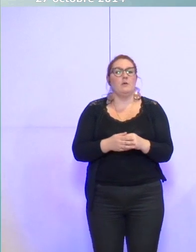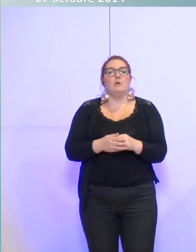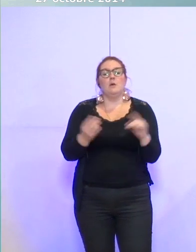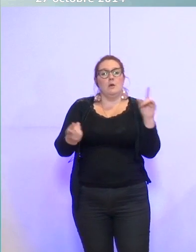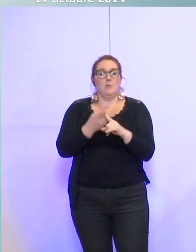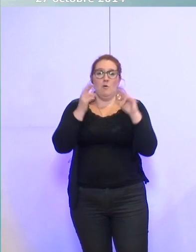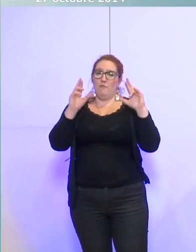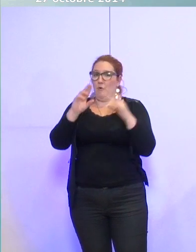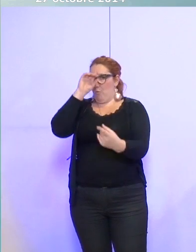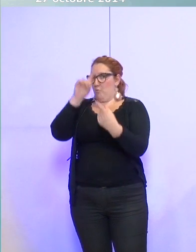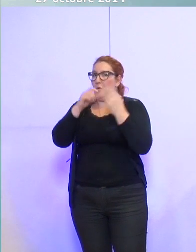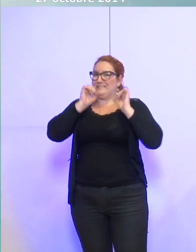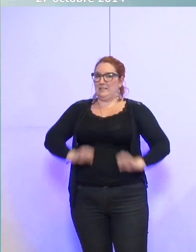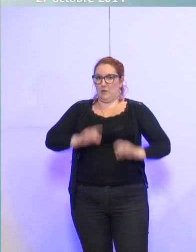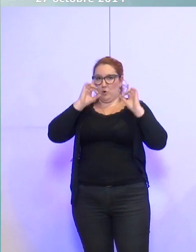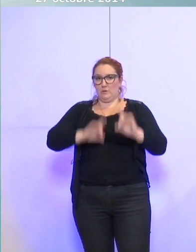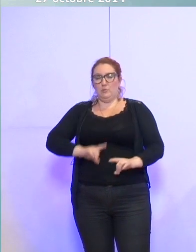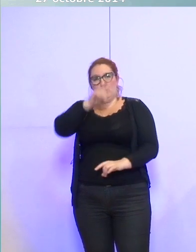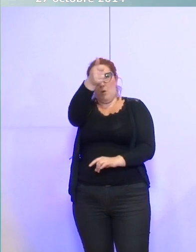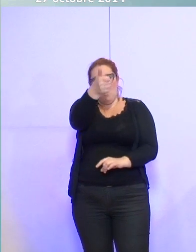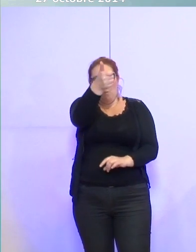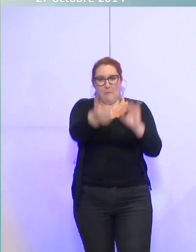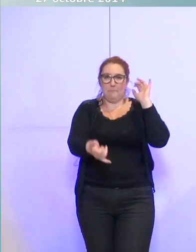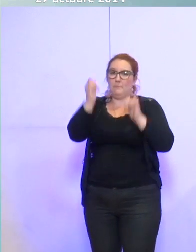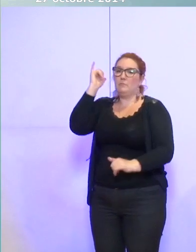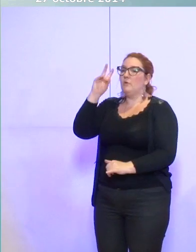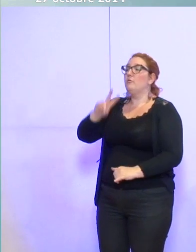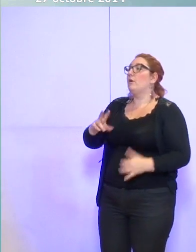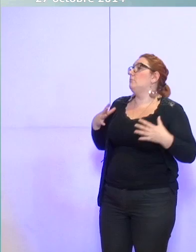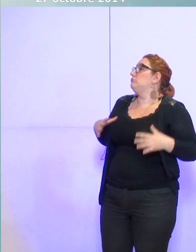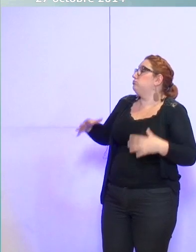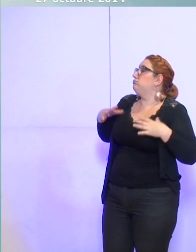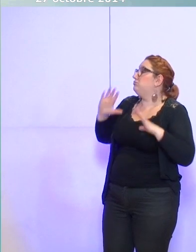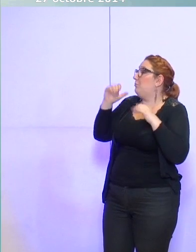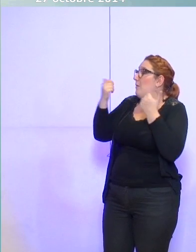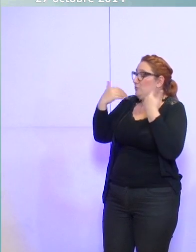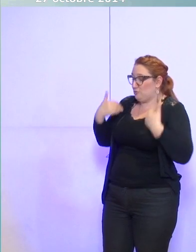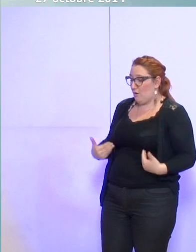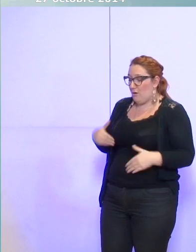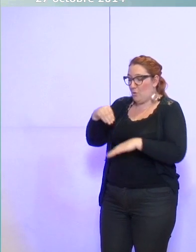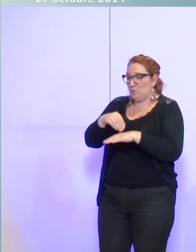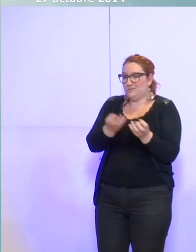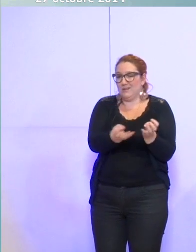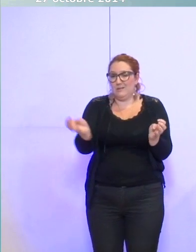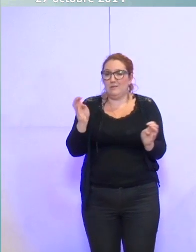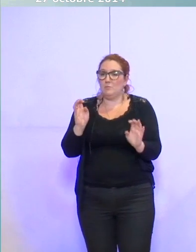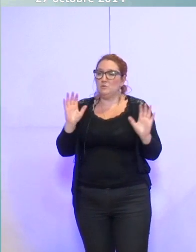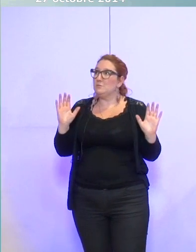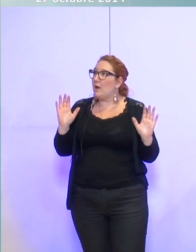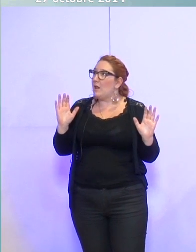saisissent du dossier, je dirais que d'une certaine façon, vous n'avez pas besoin de nous pour que le Conseil municipal, vous n'avez